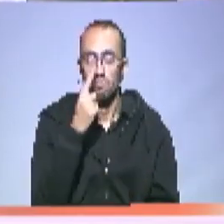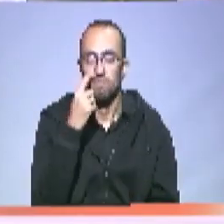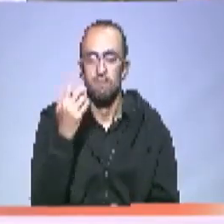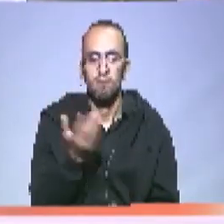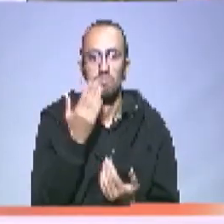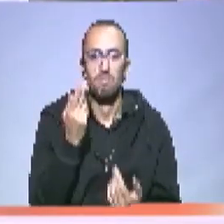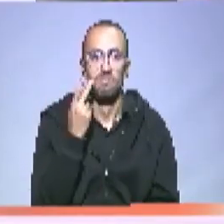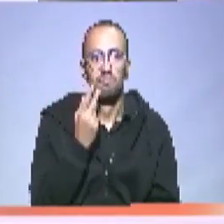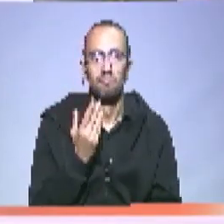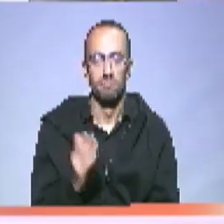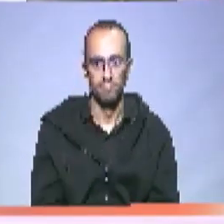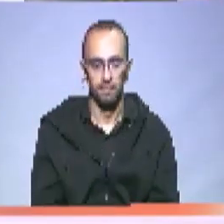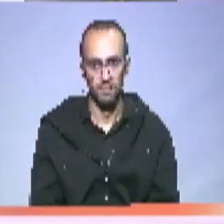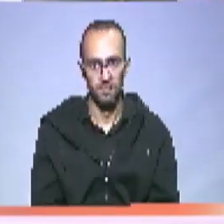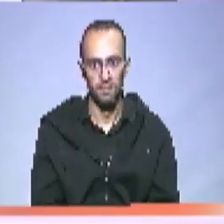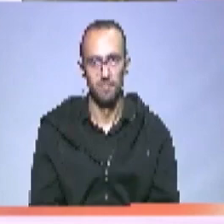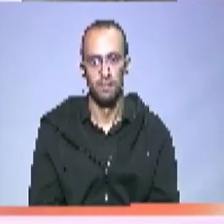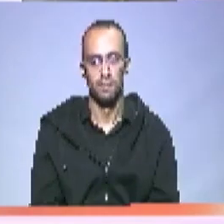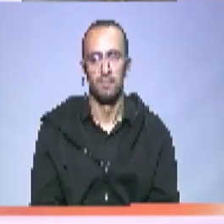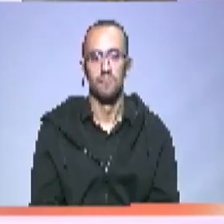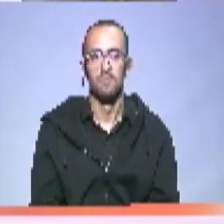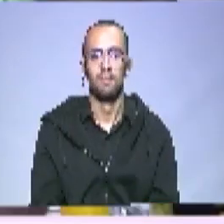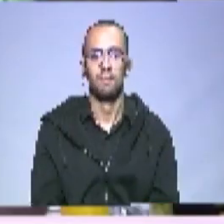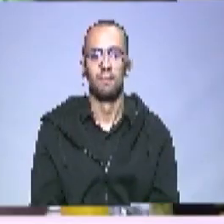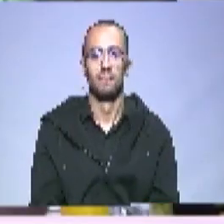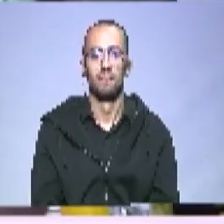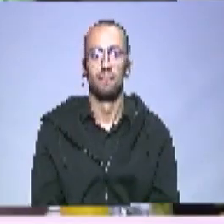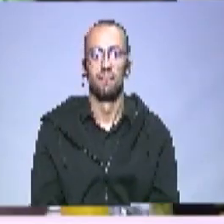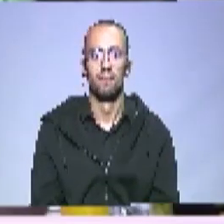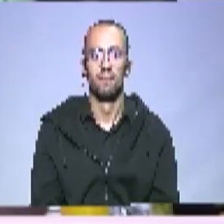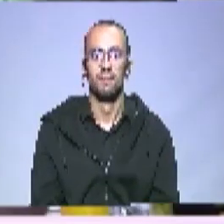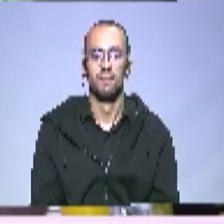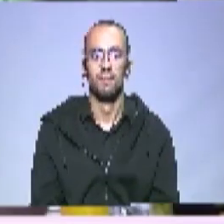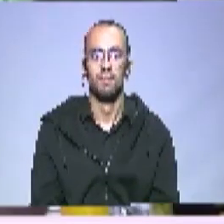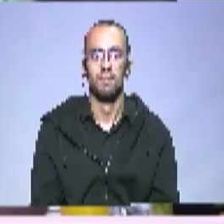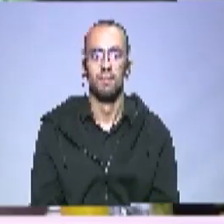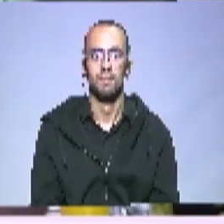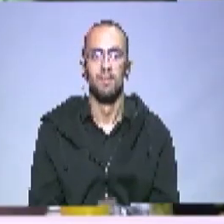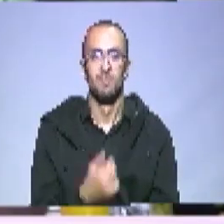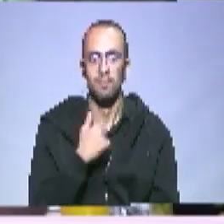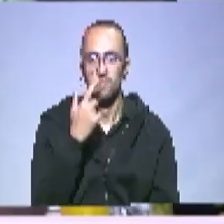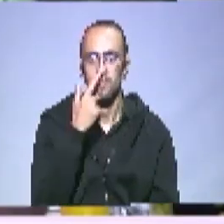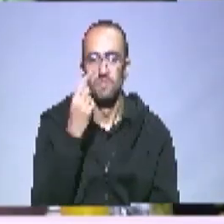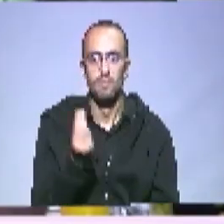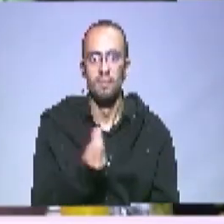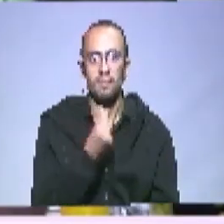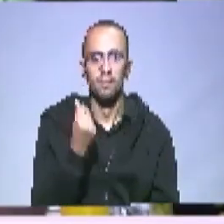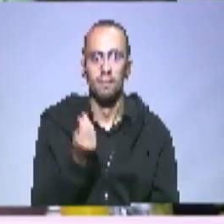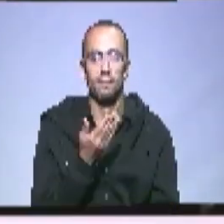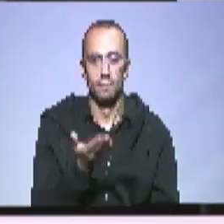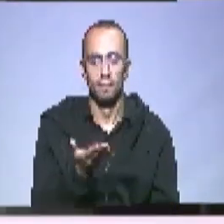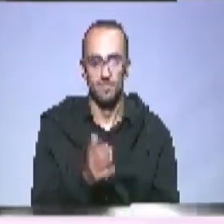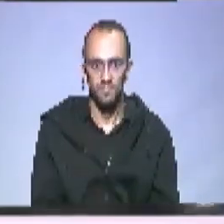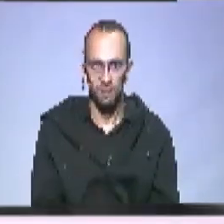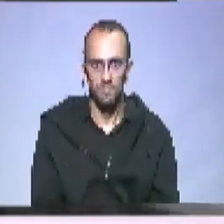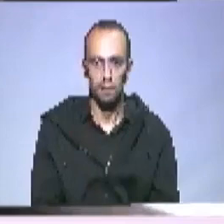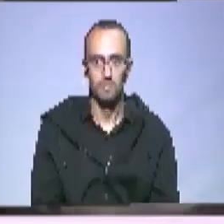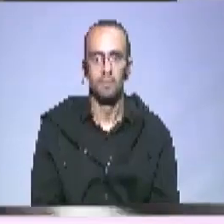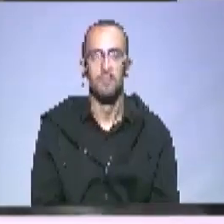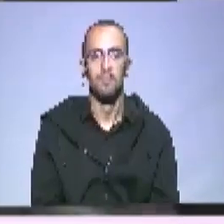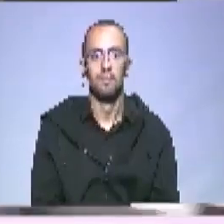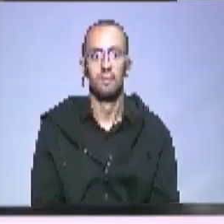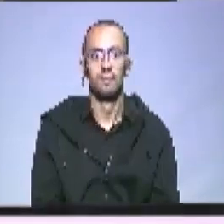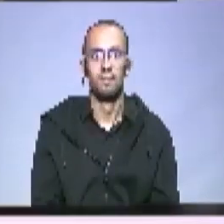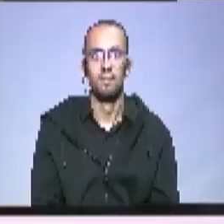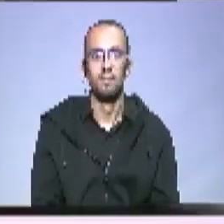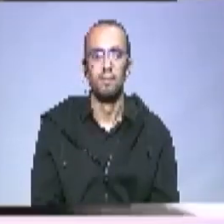دكتورة؟ ريحة الملوخية الناشفة دي أنا بحبها قوي قوي يعني قوي. بص احنا خلاص عملنا لها العرق بتاعها الظريف،